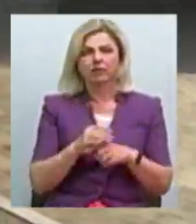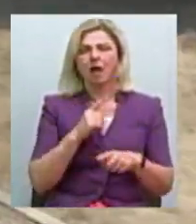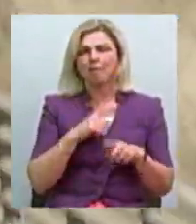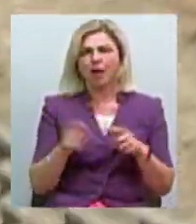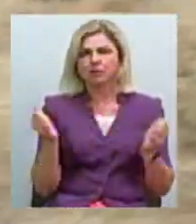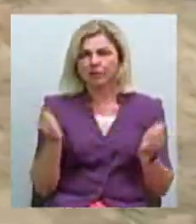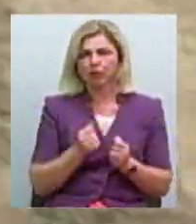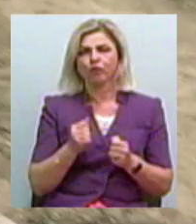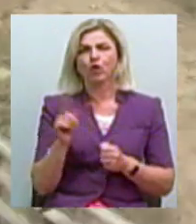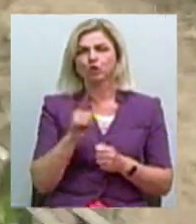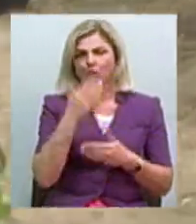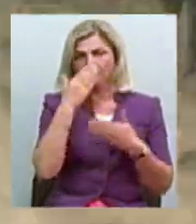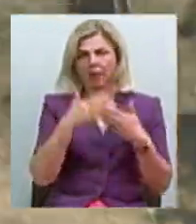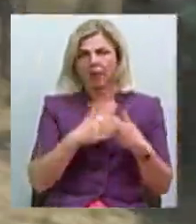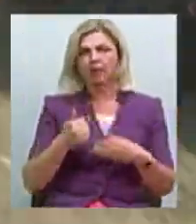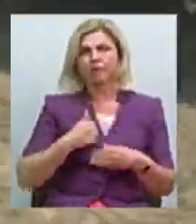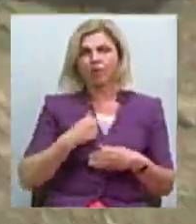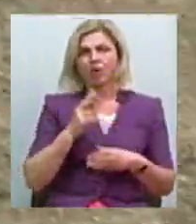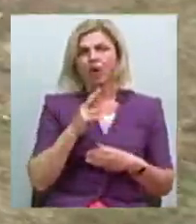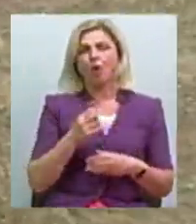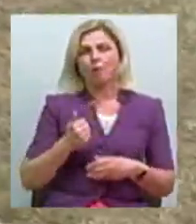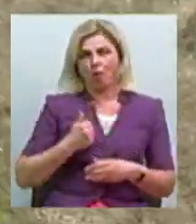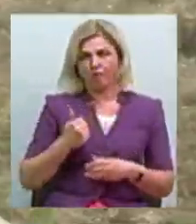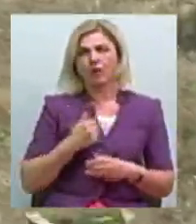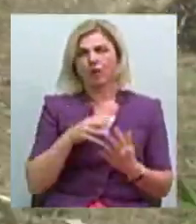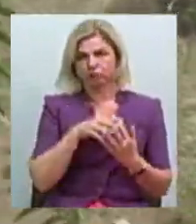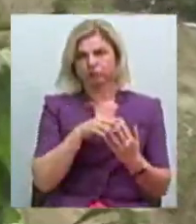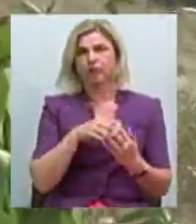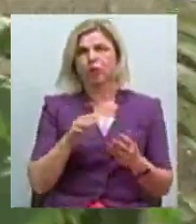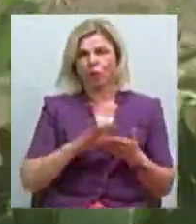швидкістю, щоб наблизити десантників до бойових умов.